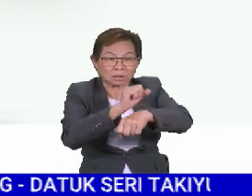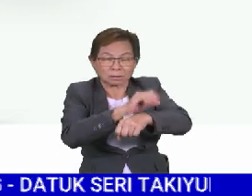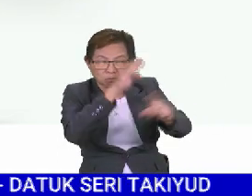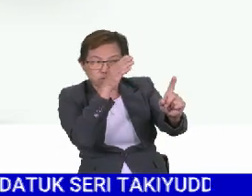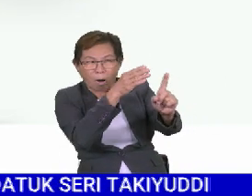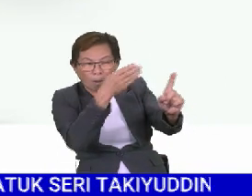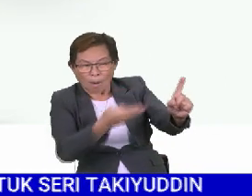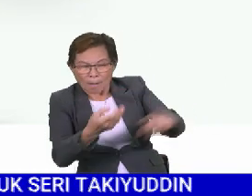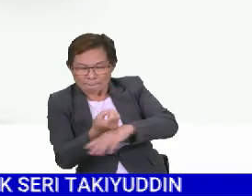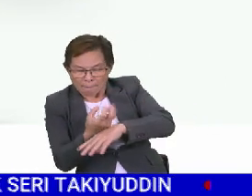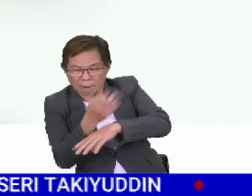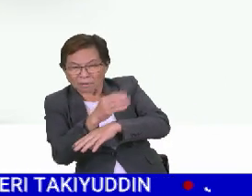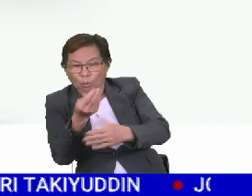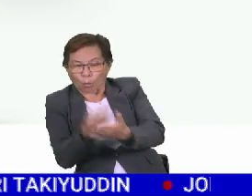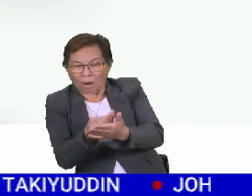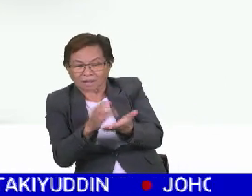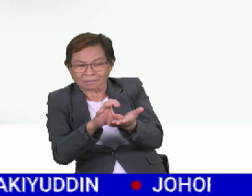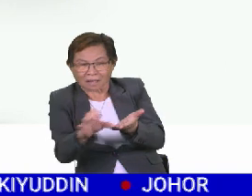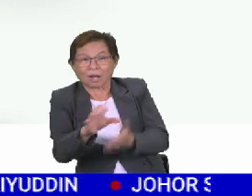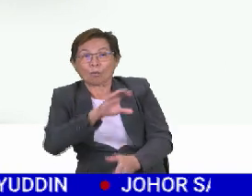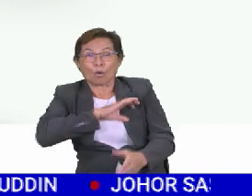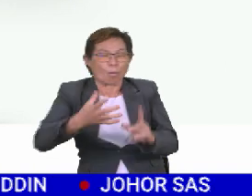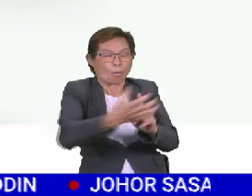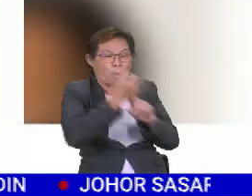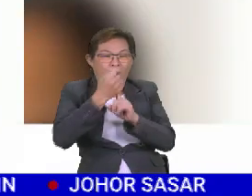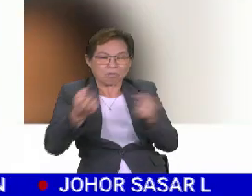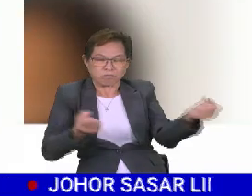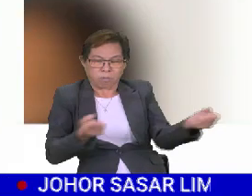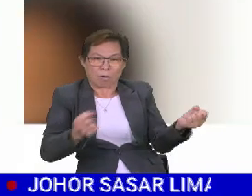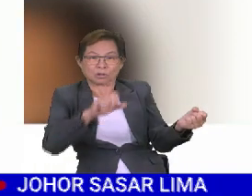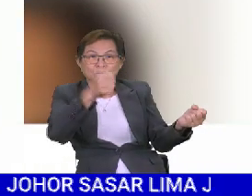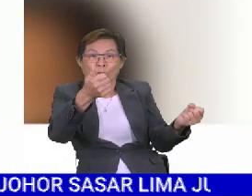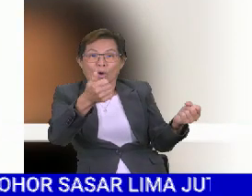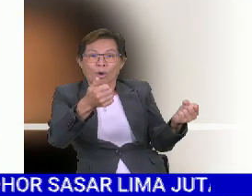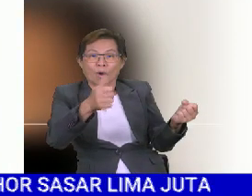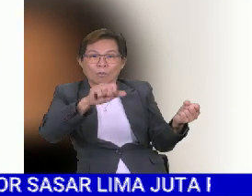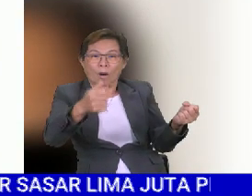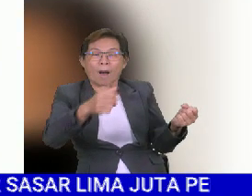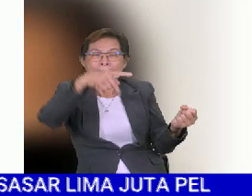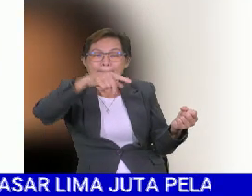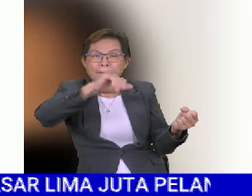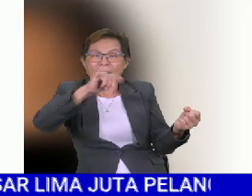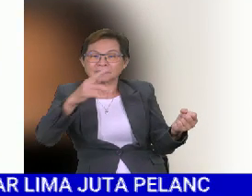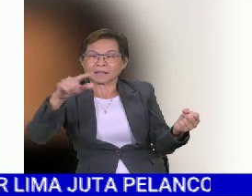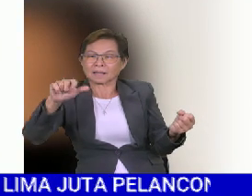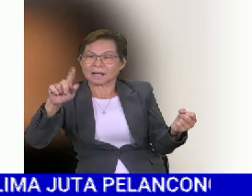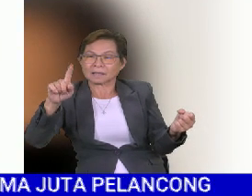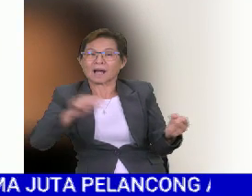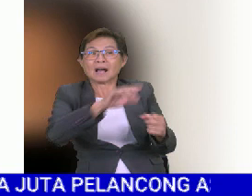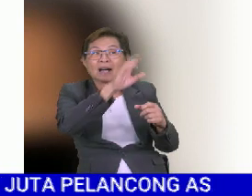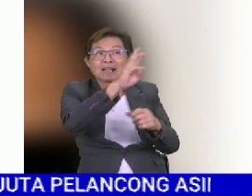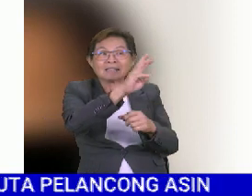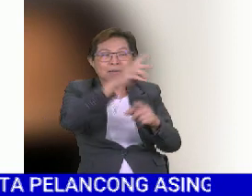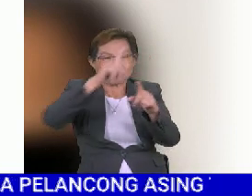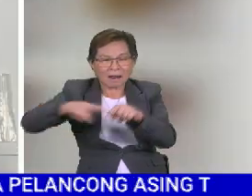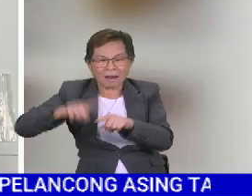menyasarkan barang kemas dana uang tunai polisi merampas sebuah kereta 10 keping surat pajak gadai dan 16 set barang kemas